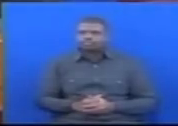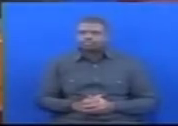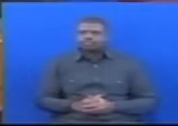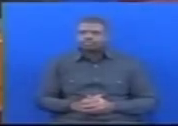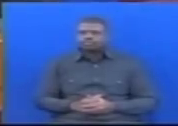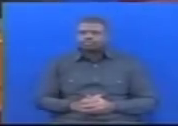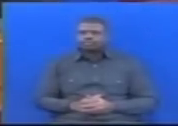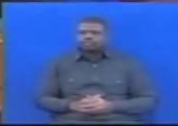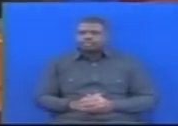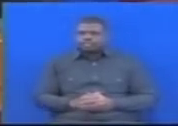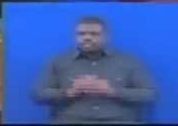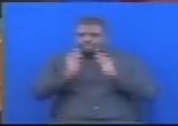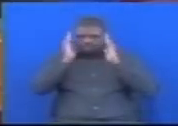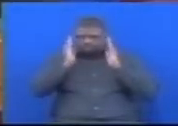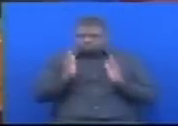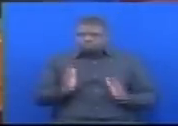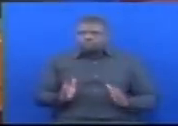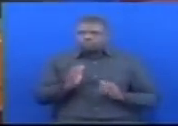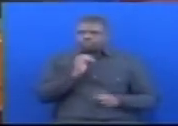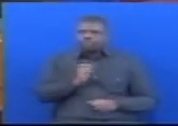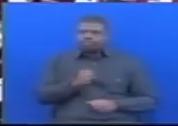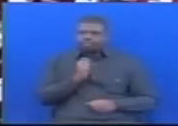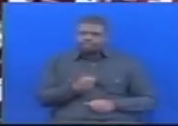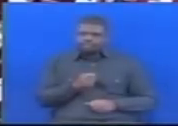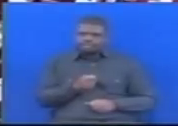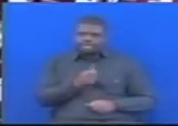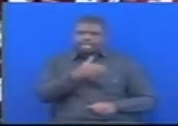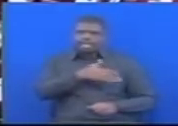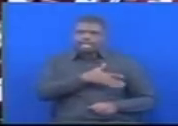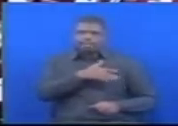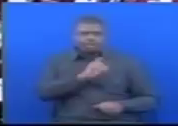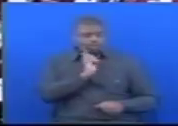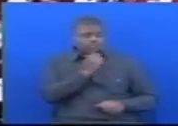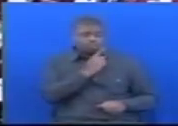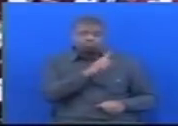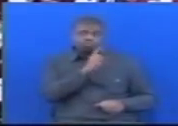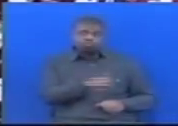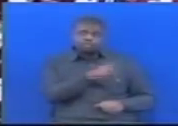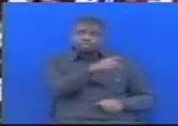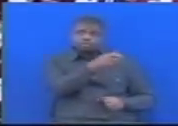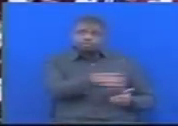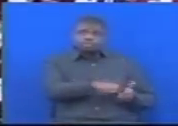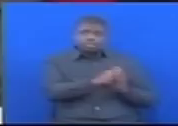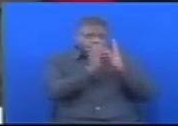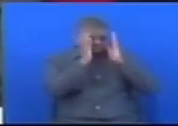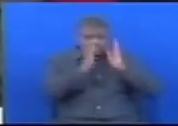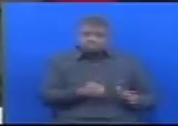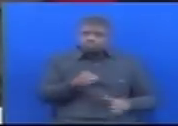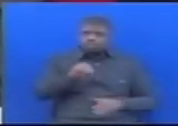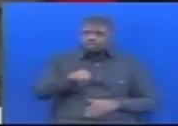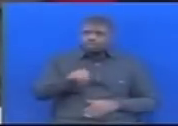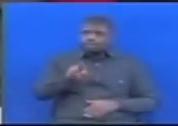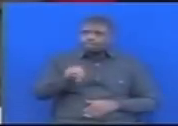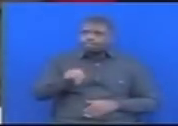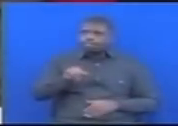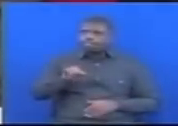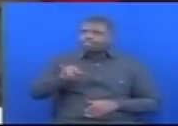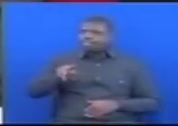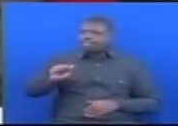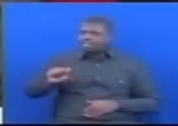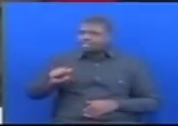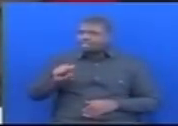Masauni, tafadhali. Mheshimiwa Spika, napenda kujibu swali la nyongeza la Mheshimiwa John Mika kama ifuatavyo. Kwanza na yeye